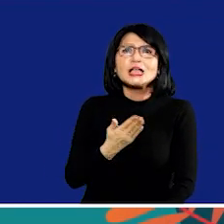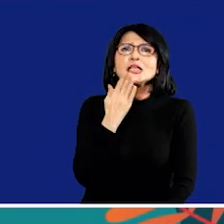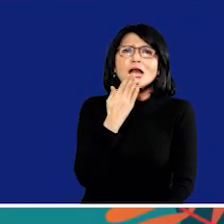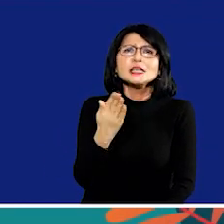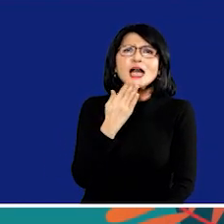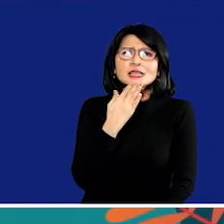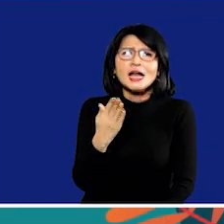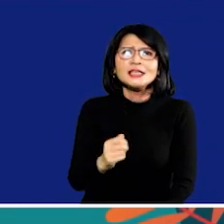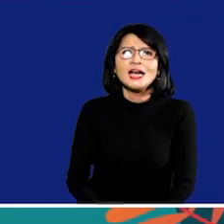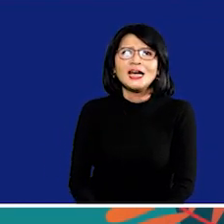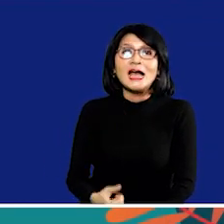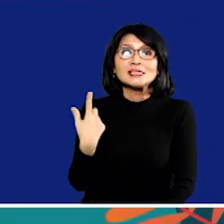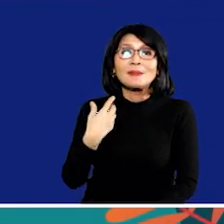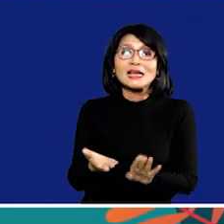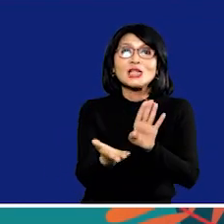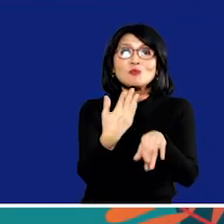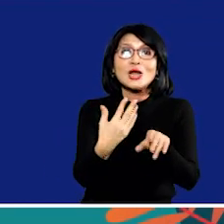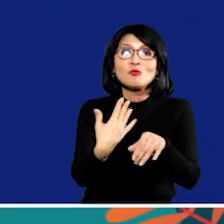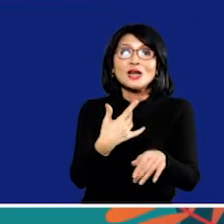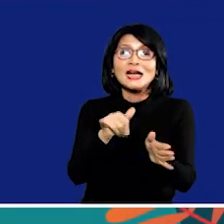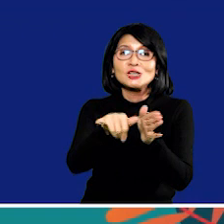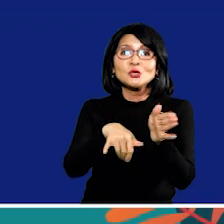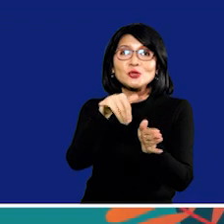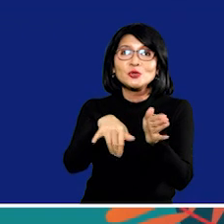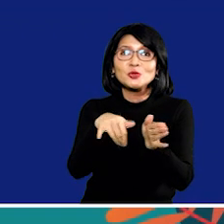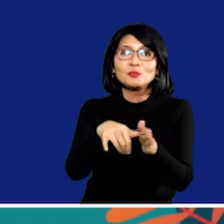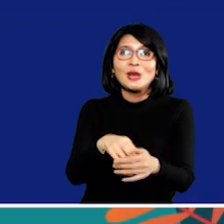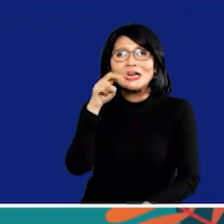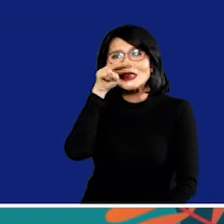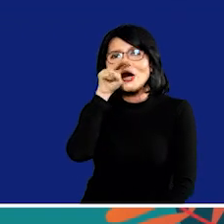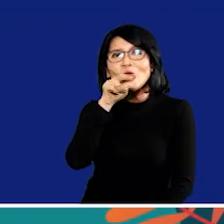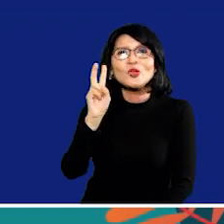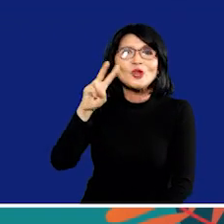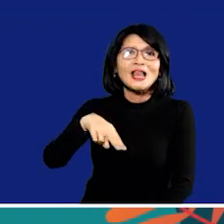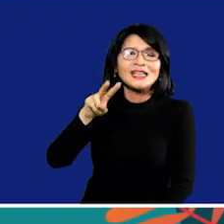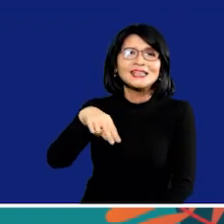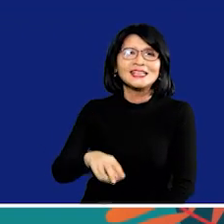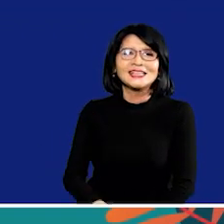banyak bertanya sampai akhirnya kita ulang lagi karena ada di YouTube juga kan ya, iya, jadi iya. Kita nonton lagi.